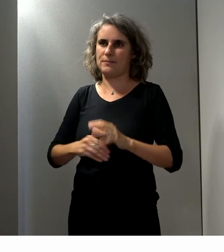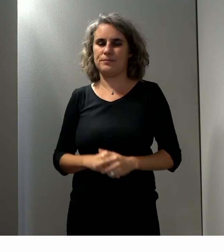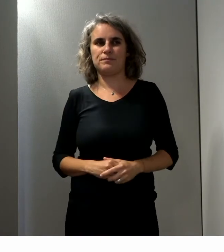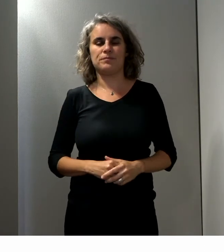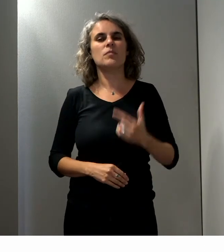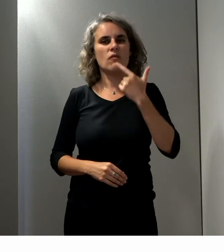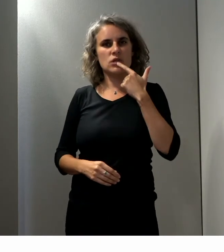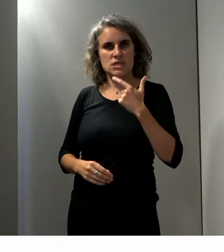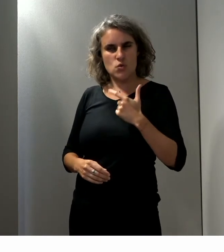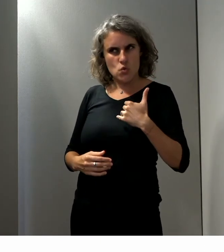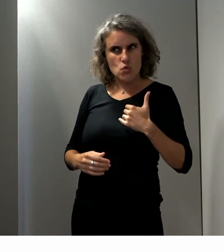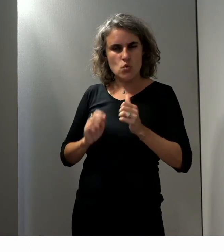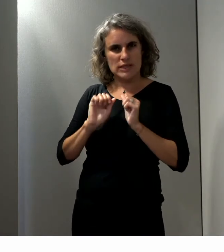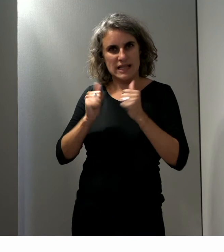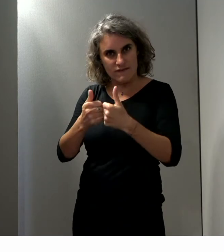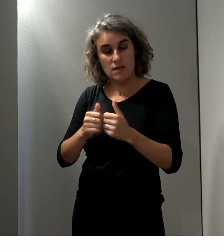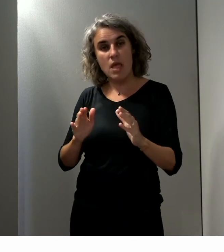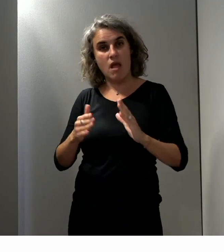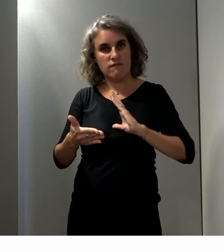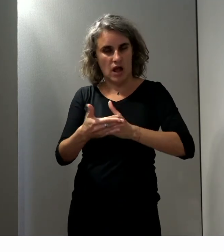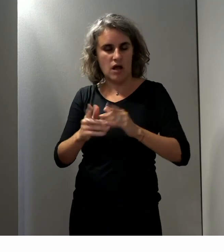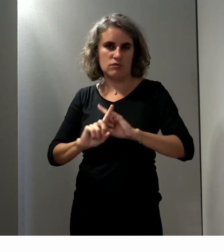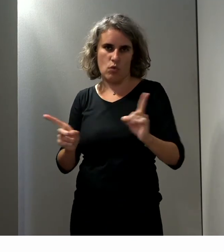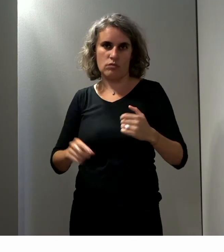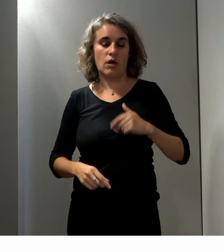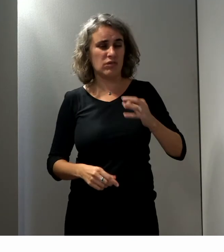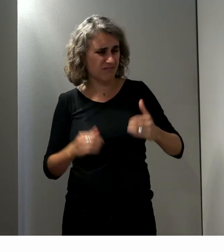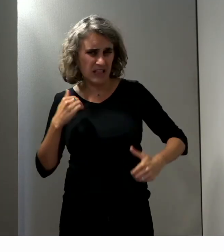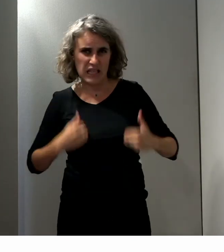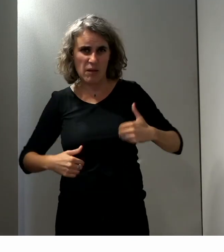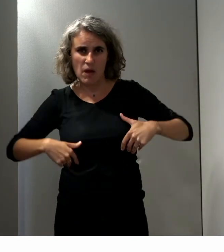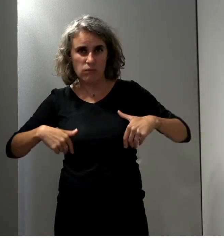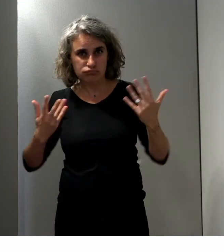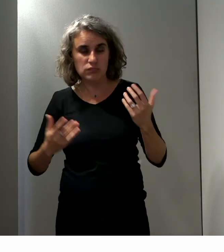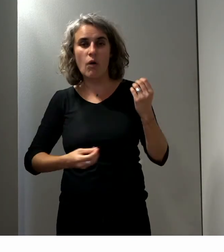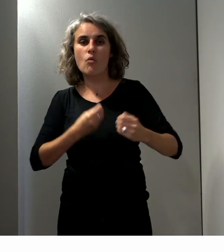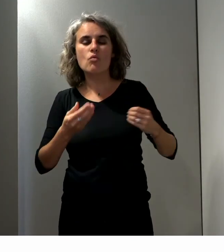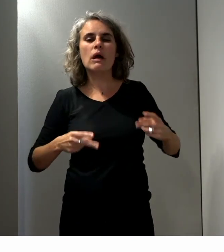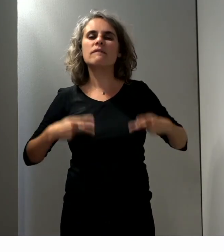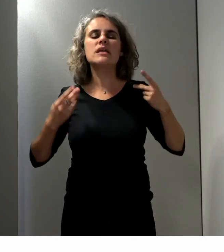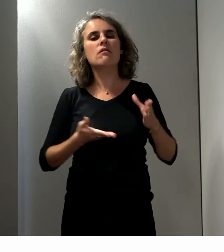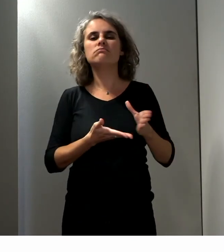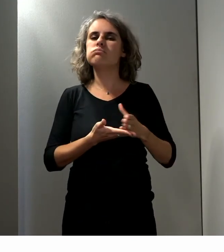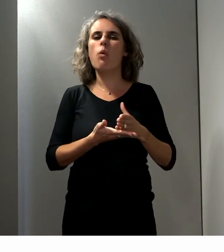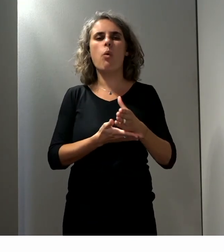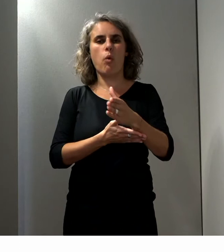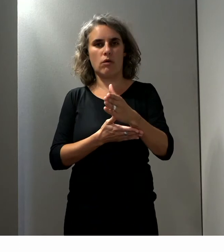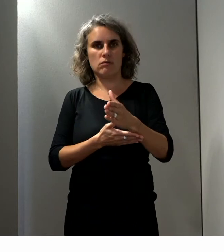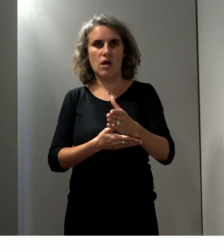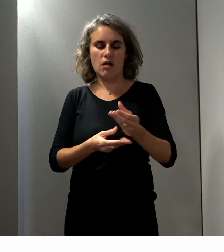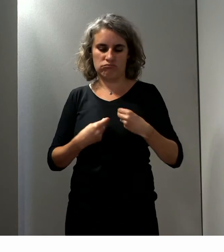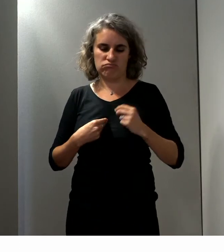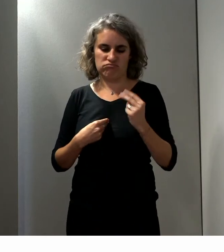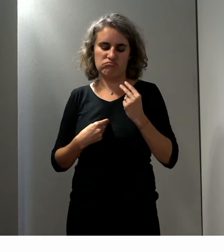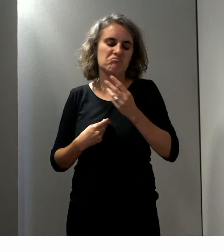un frein. Il faut surtout pas s'arrêter à ça si on a le désir d'entreprendre. Quel que soit le parcours dans le handicap, il ne faut pas que ça